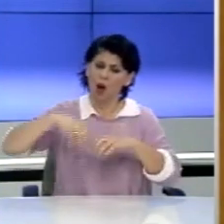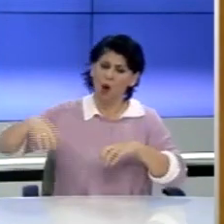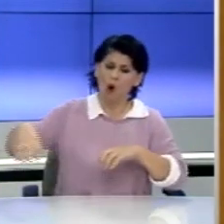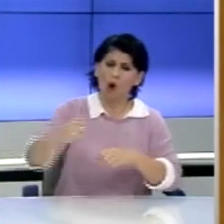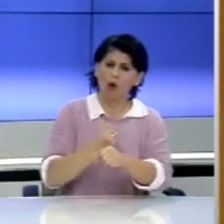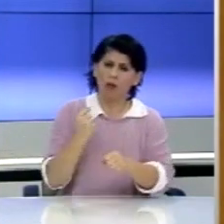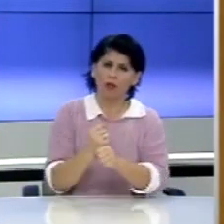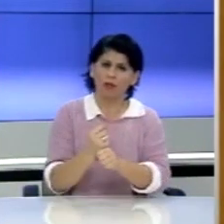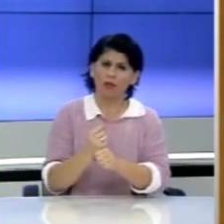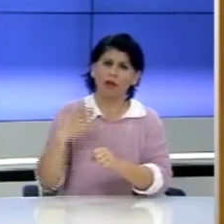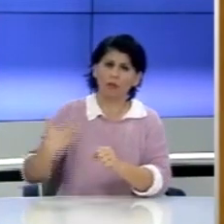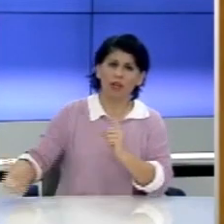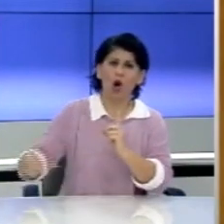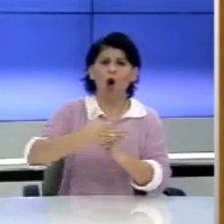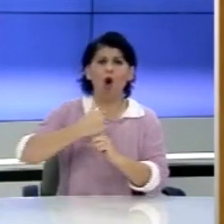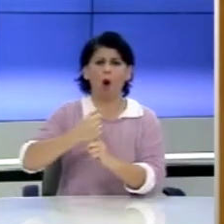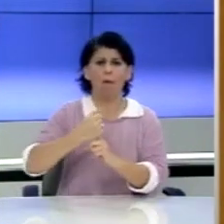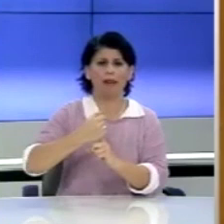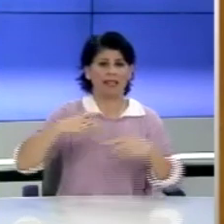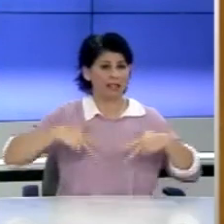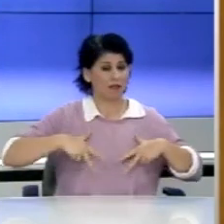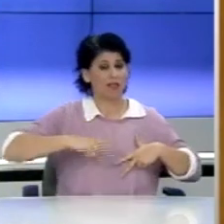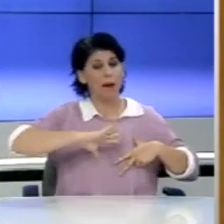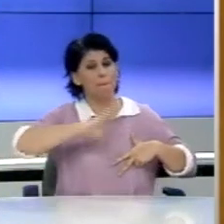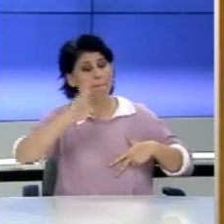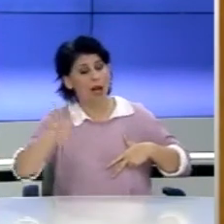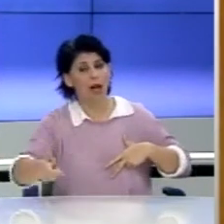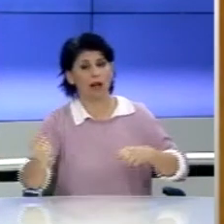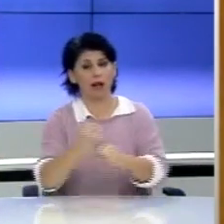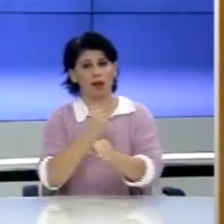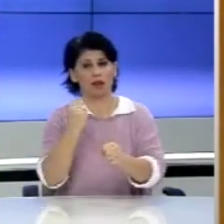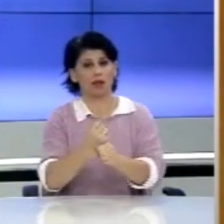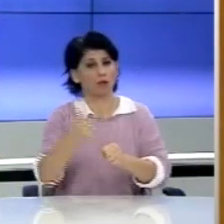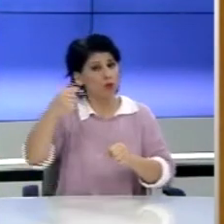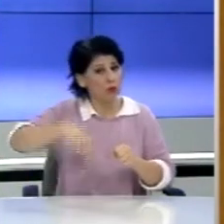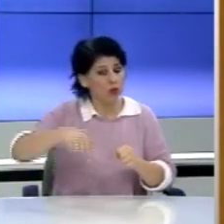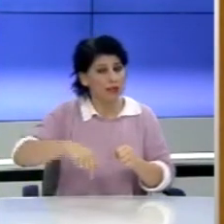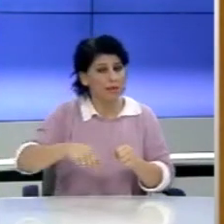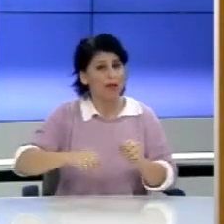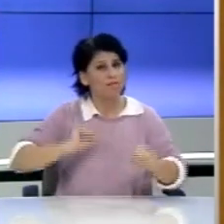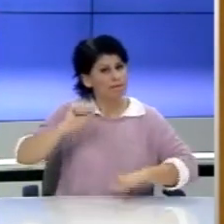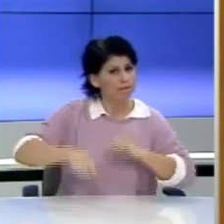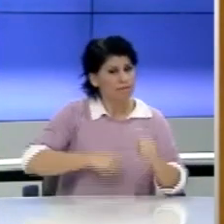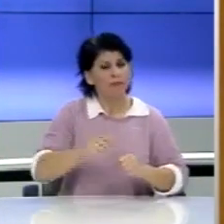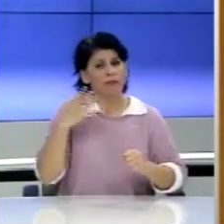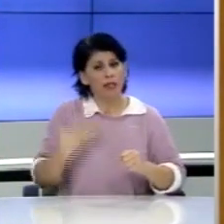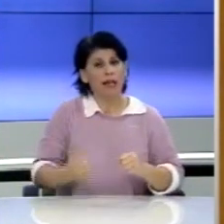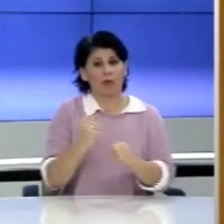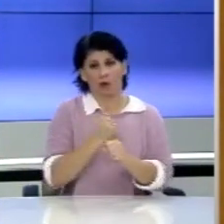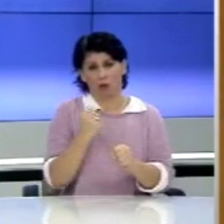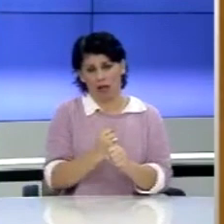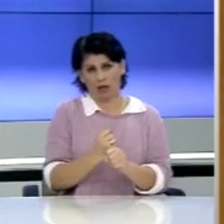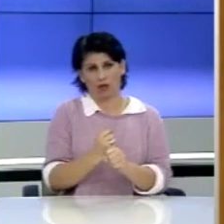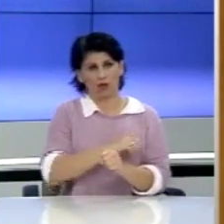που παραμένουν όμοιροι των κυβερνήσεων, μέχρι τους εργαζόμενους που σήμερα αγωνίζονται για να έχουν τη δουλειά